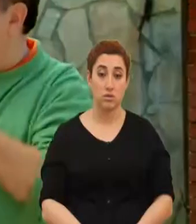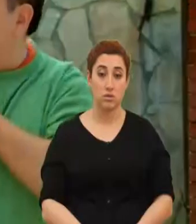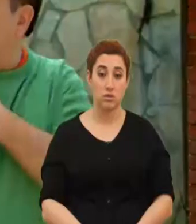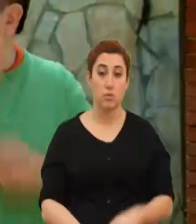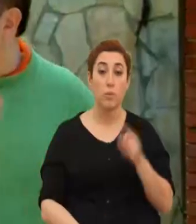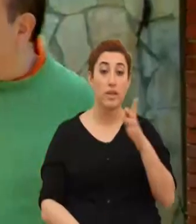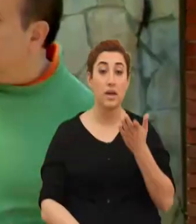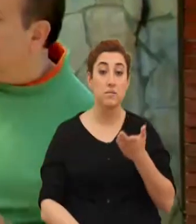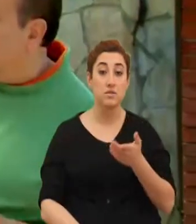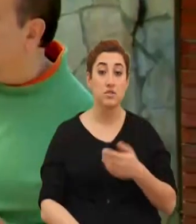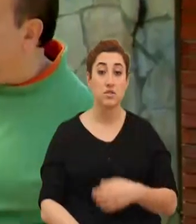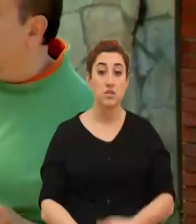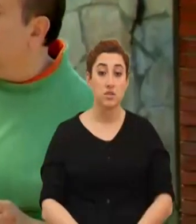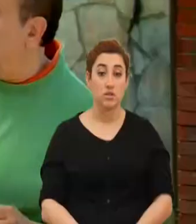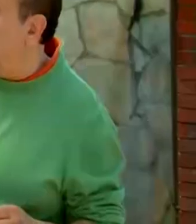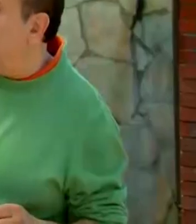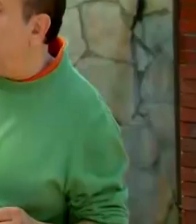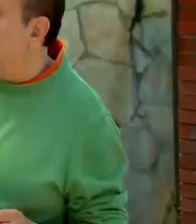Aa neymiş?